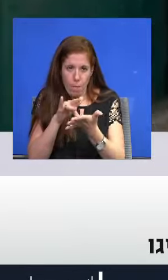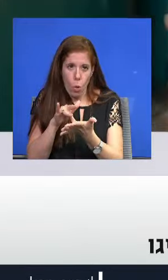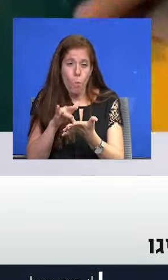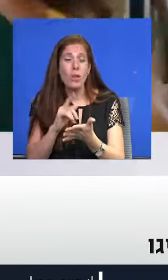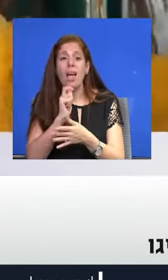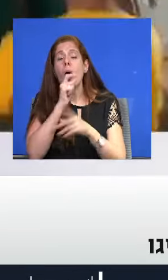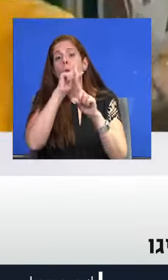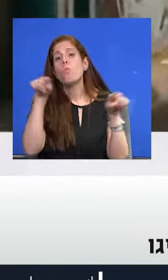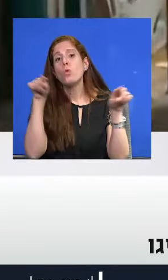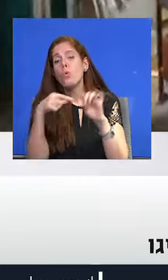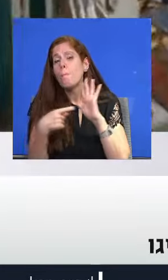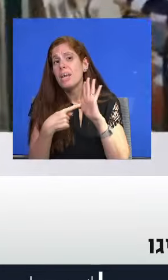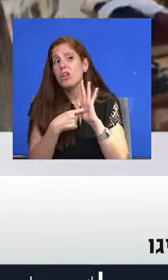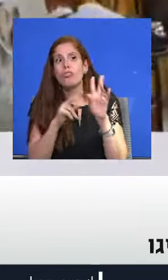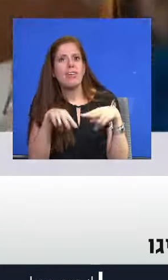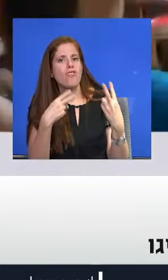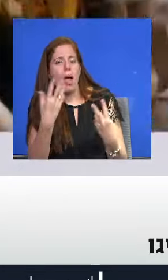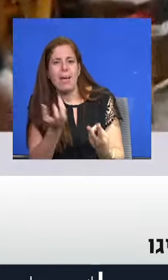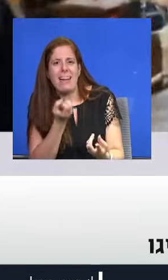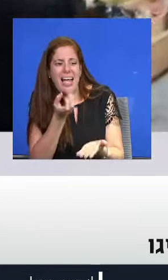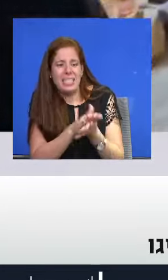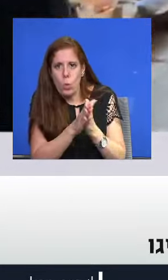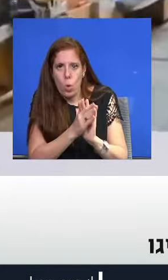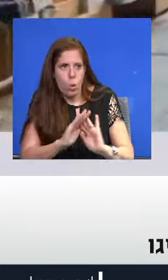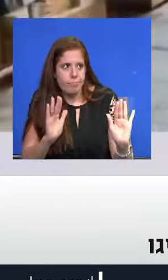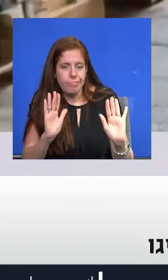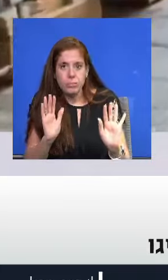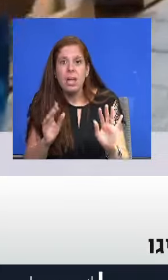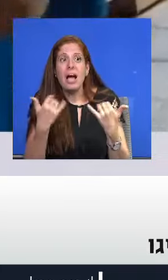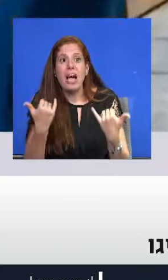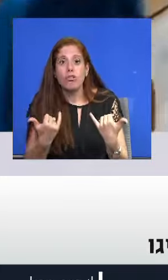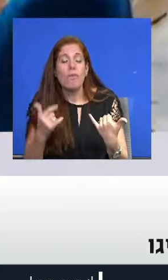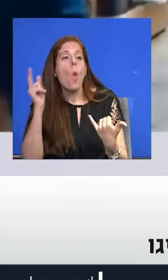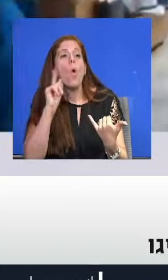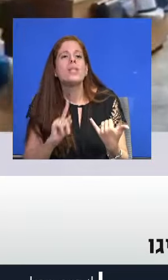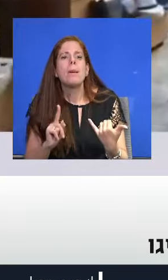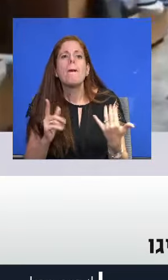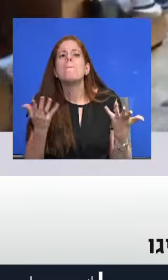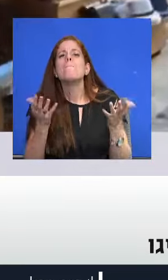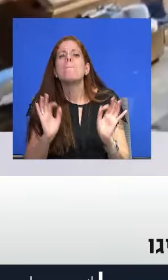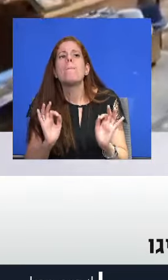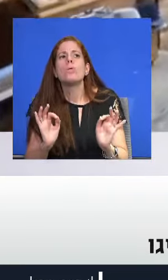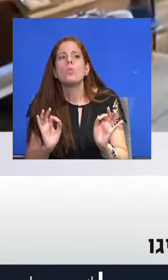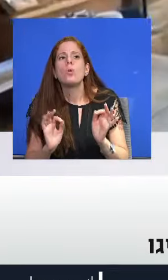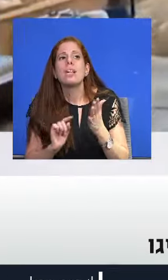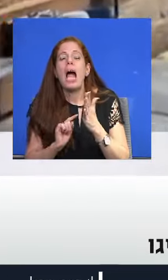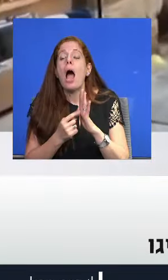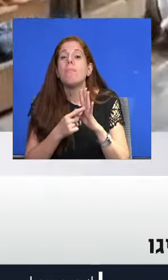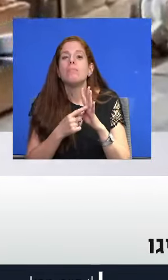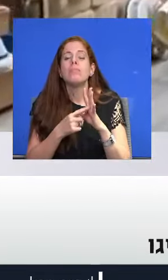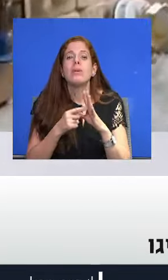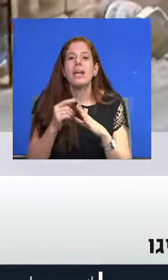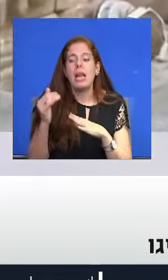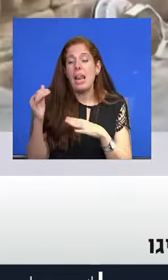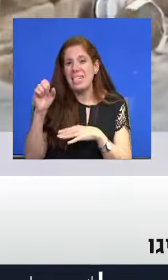בוטלו כיוון שלא היה ניתן להשיג אותו. נכון לעכשיו, מיכל, לא ניתן לומר בוודאות מה בדיוק גרם להיעלמות הפתאומית של סעוד והאם